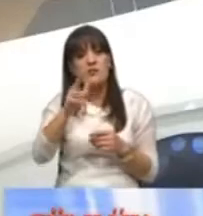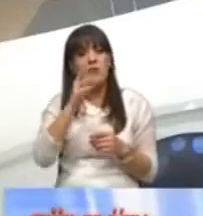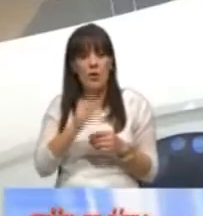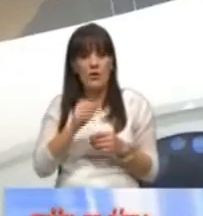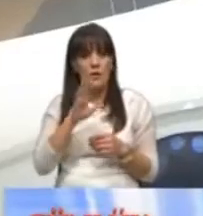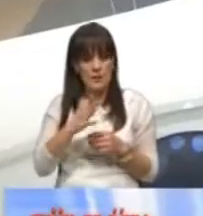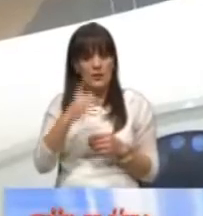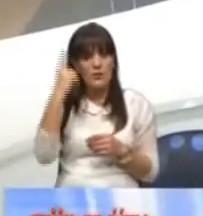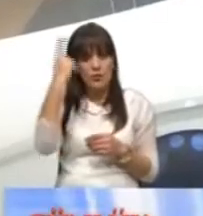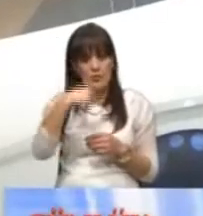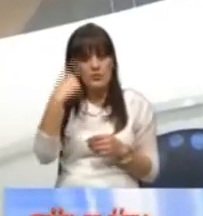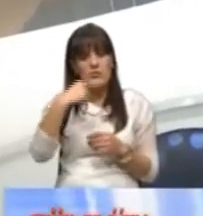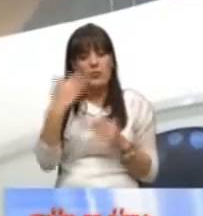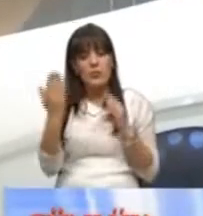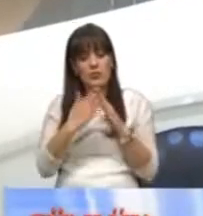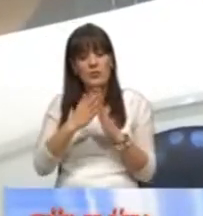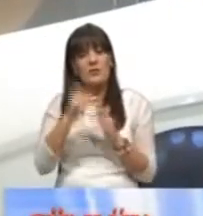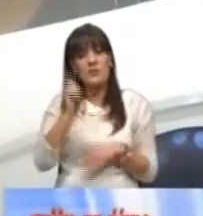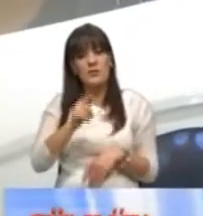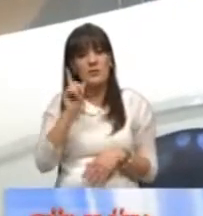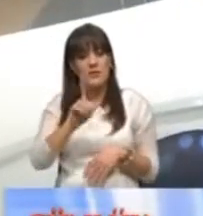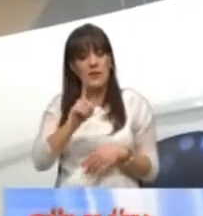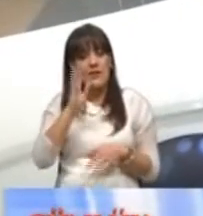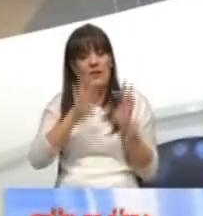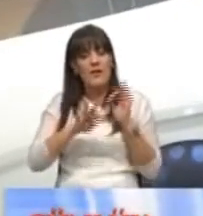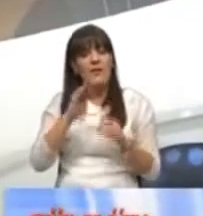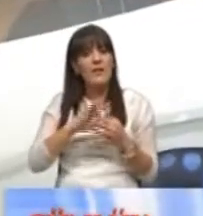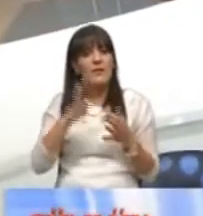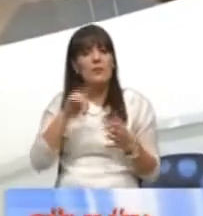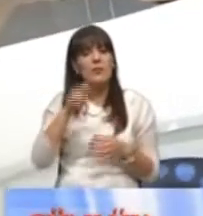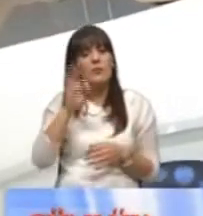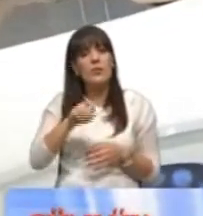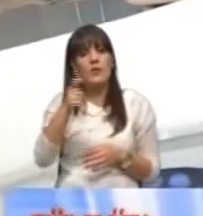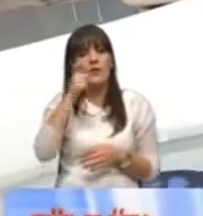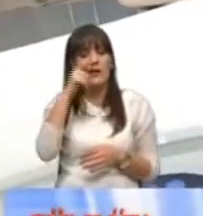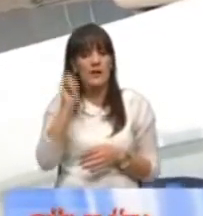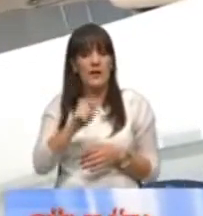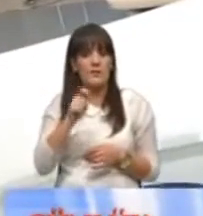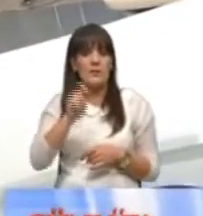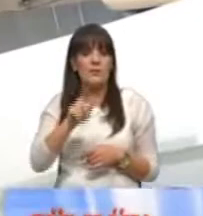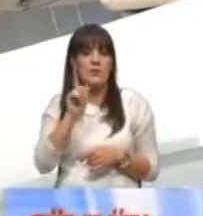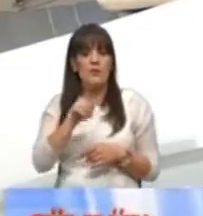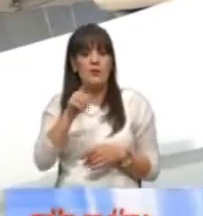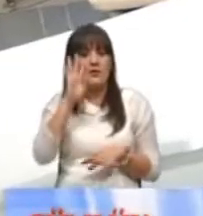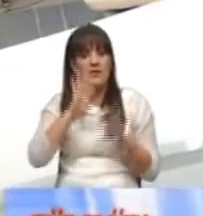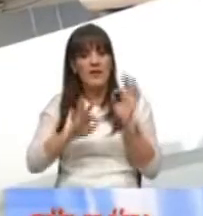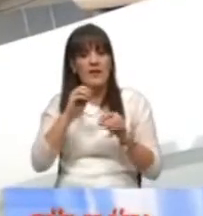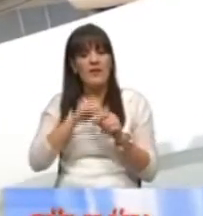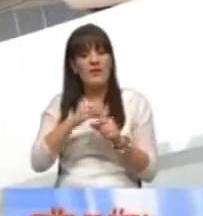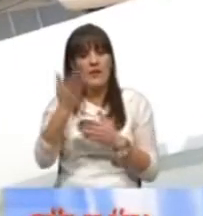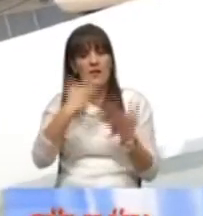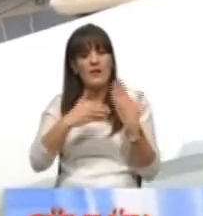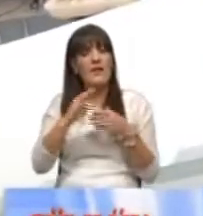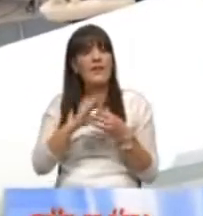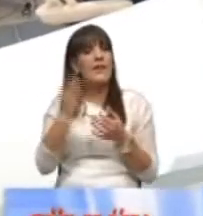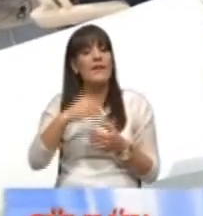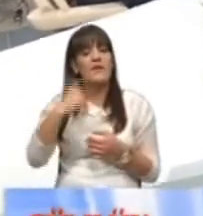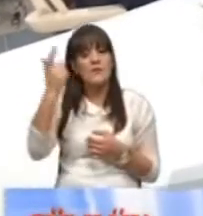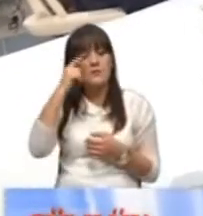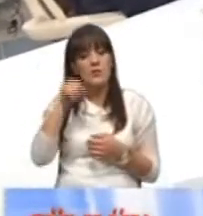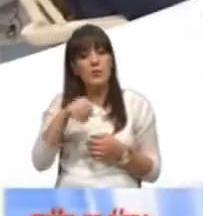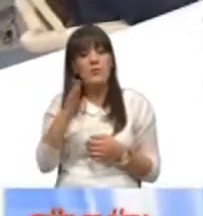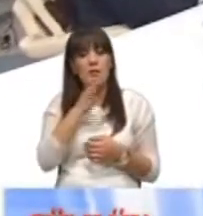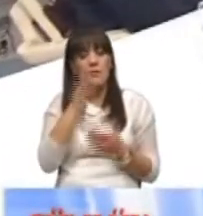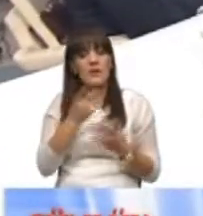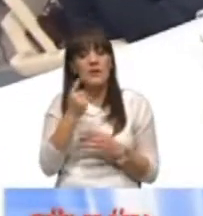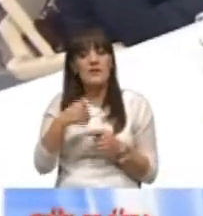için yapılması gereken tedavi neyse mutlaka buna özen gösterilip yapılması lazım. Biraz bu tedavilerden bahsedelim. Ne gelecek başımıza onu